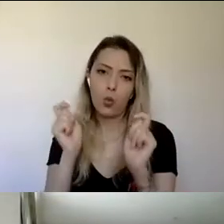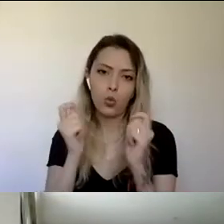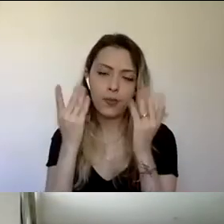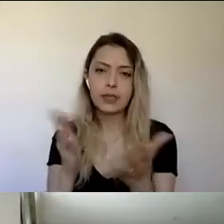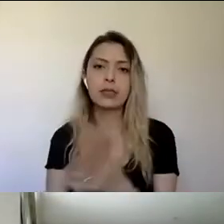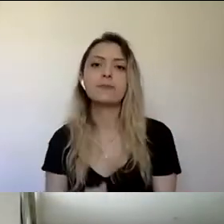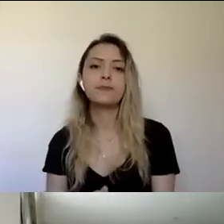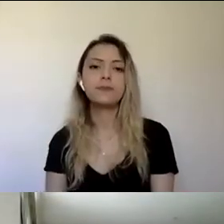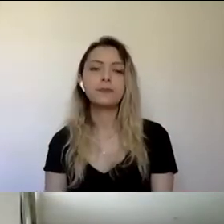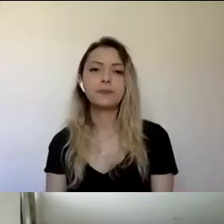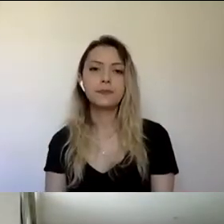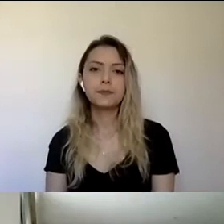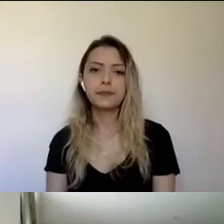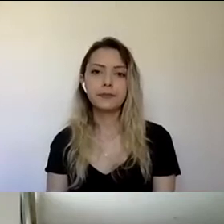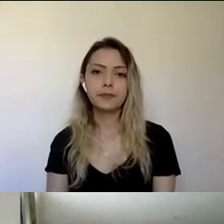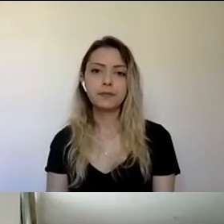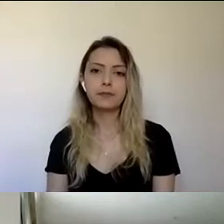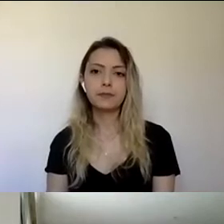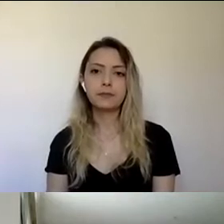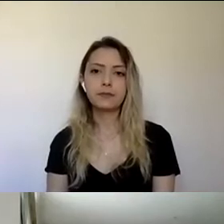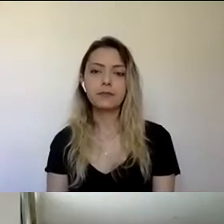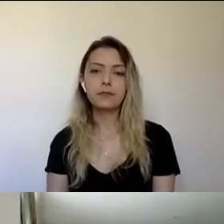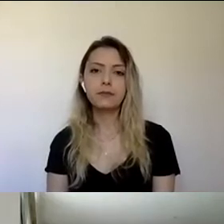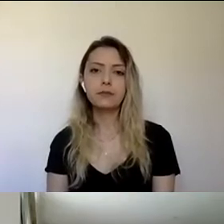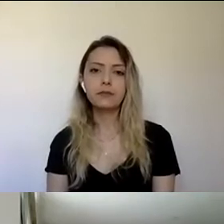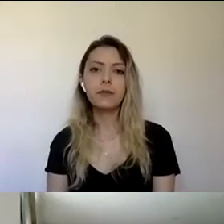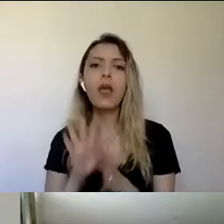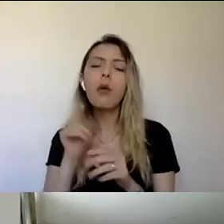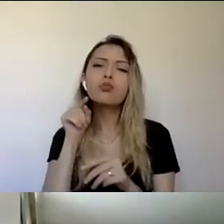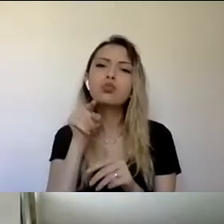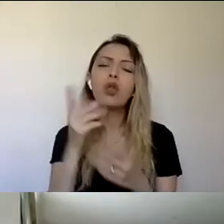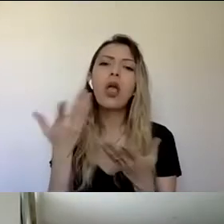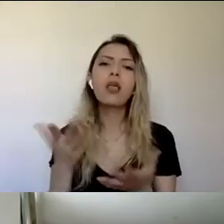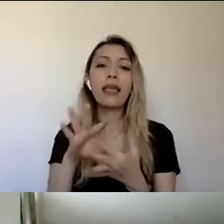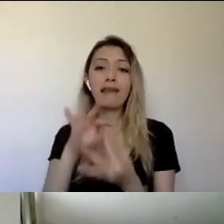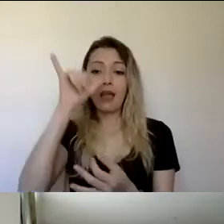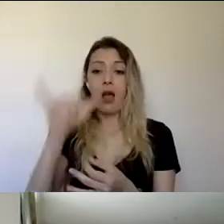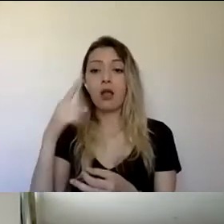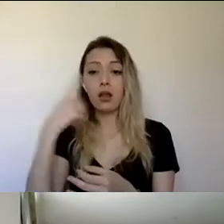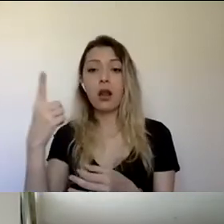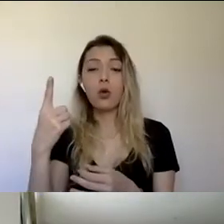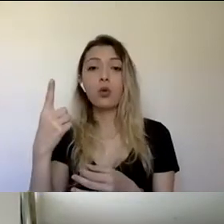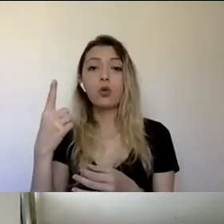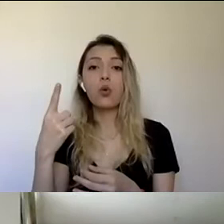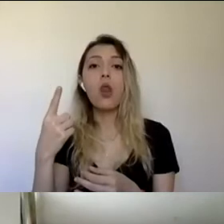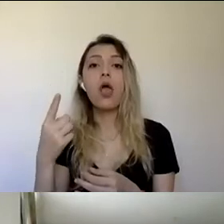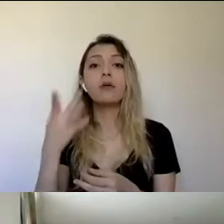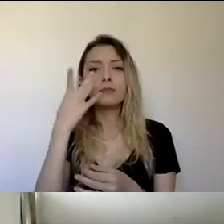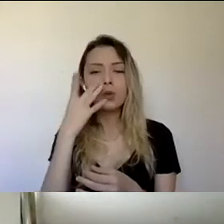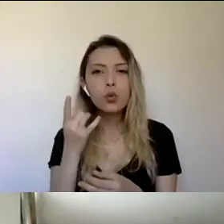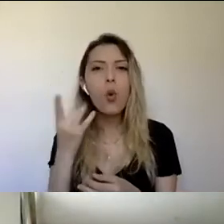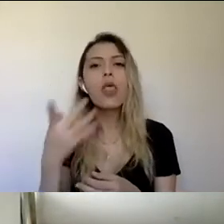ilerleyebilirsiniz. Ama burada zaten insan hakları göstergeleri üzerinden bir anket çalışması hazırlarsanız